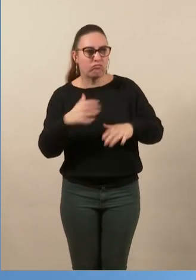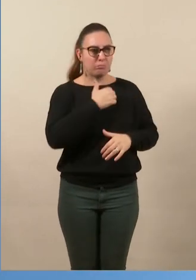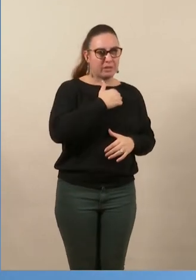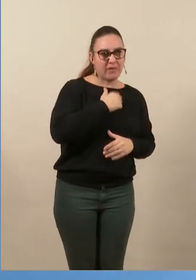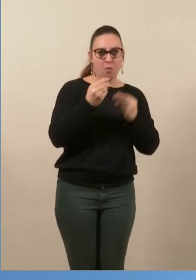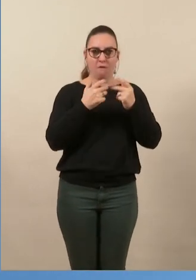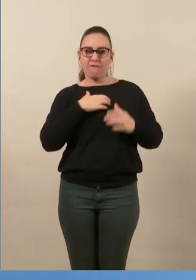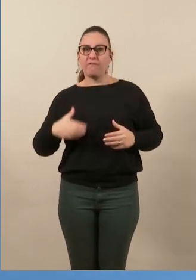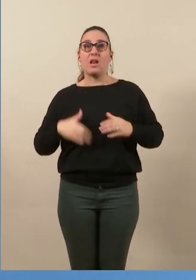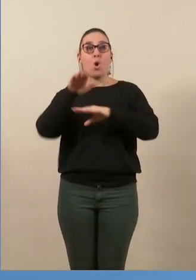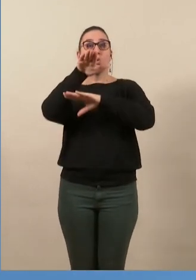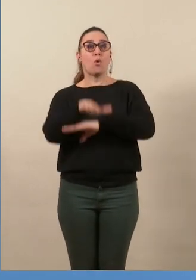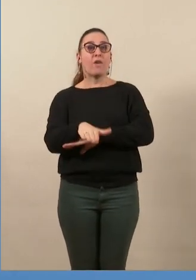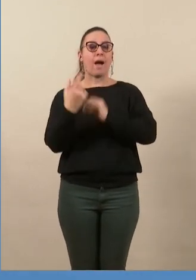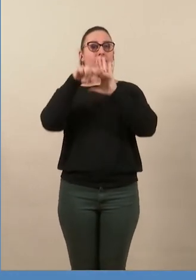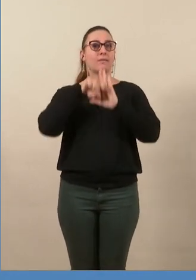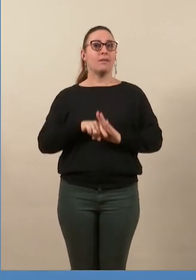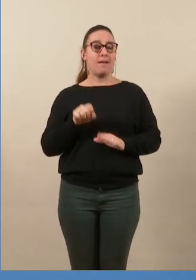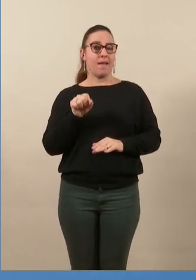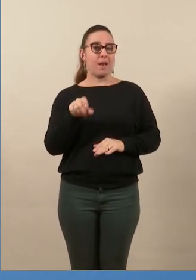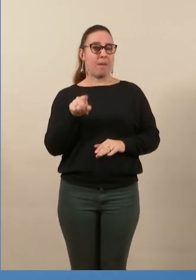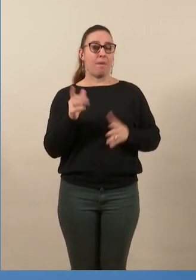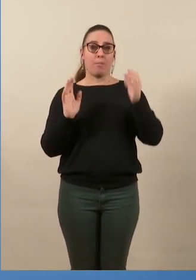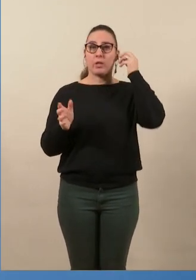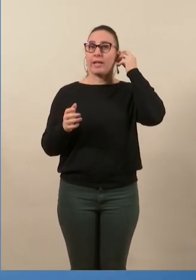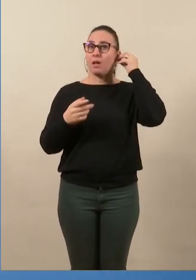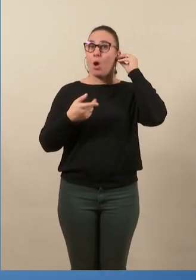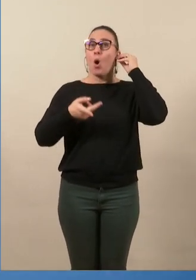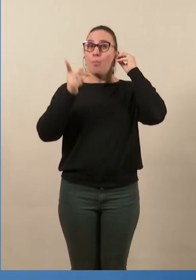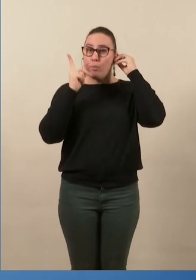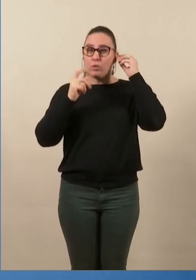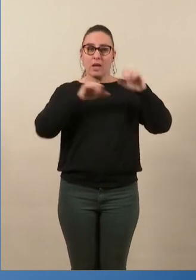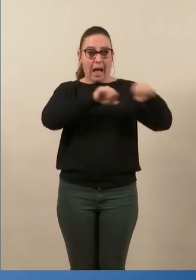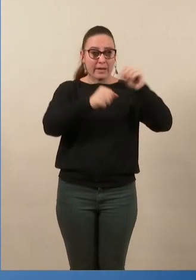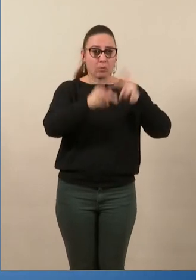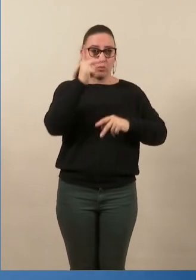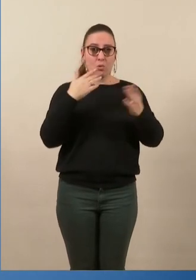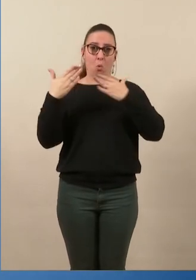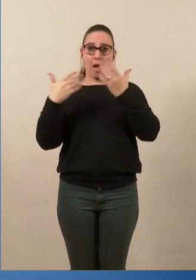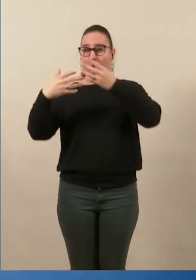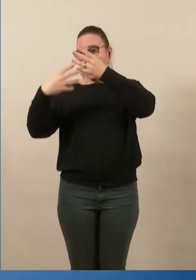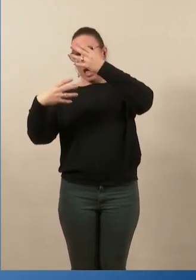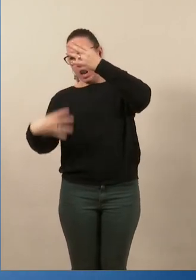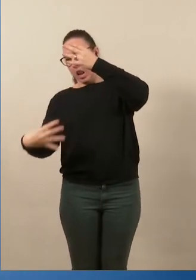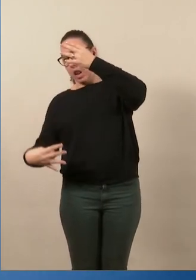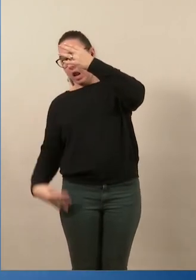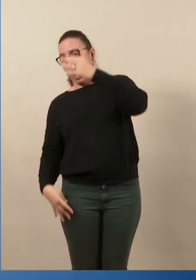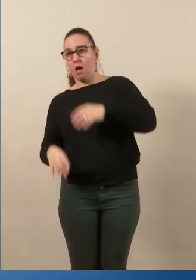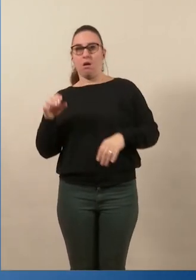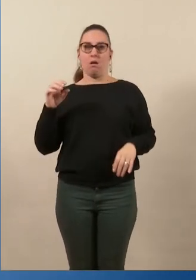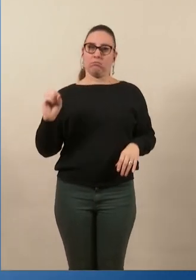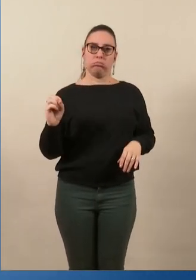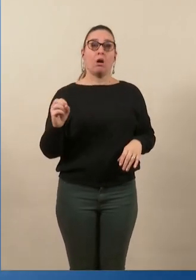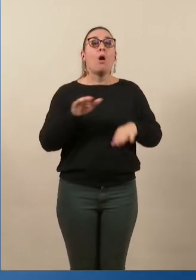cette mesure de sauvegarde à elle seule ferait plus que la liste de ce que vous annoncez mais ce n'est pas